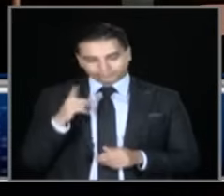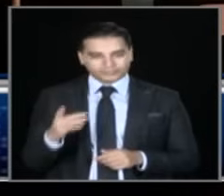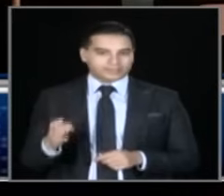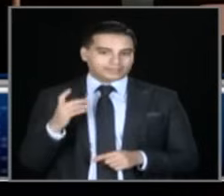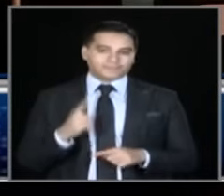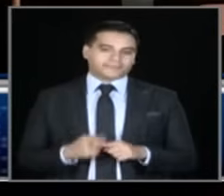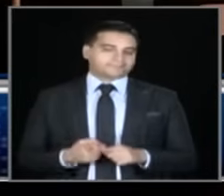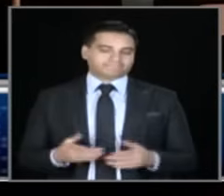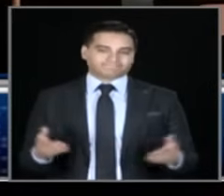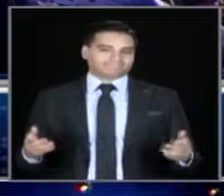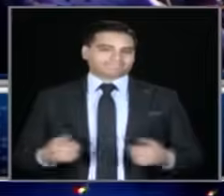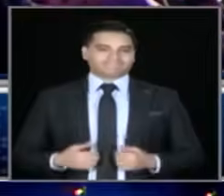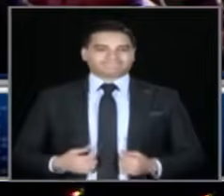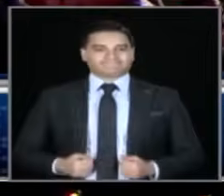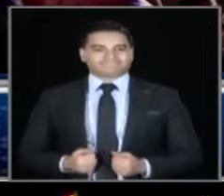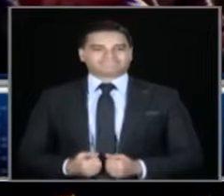تغريد اجابه خاطئه.